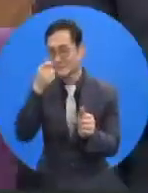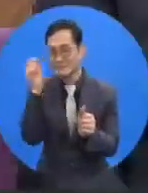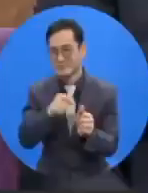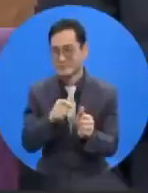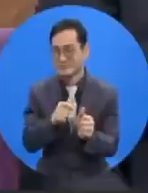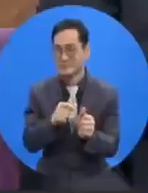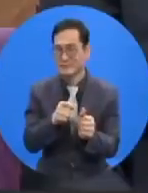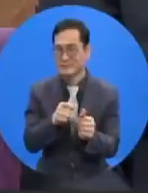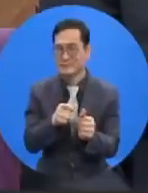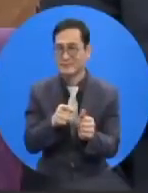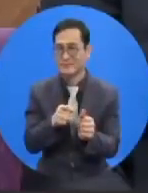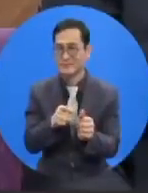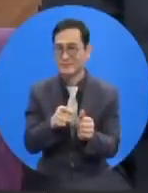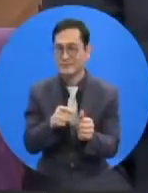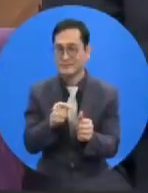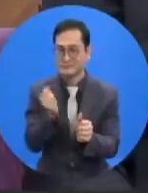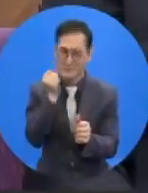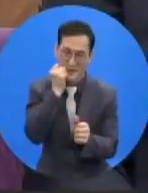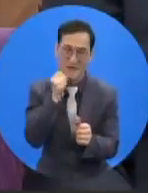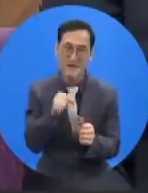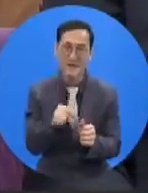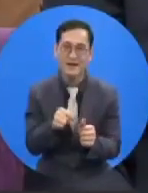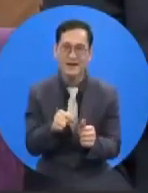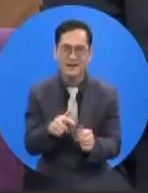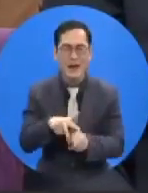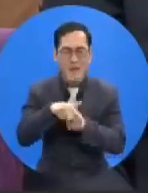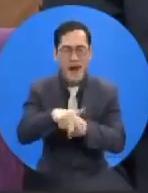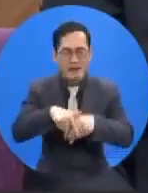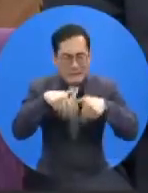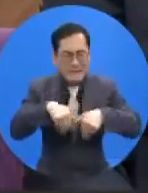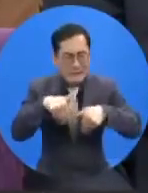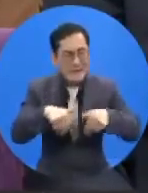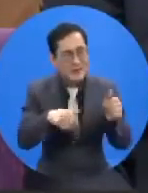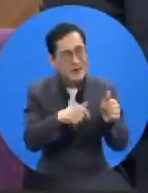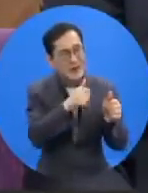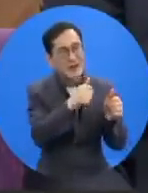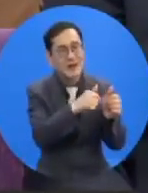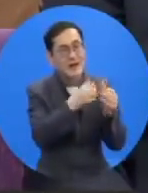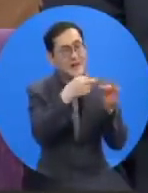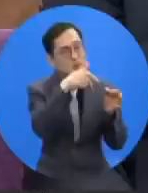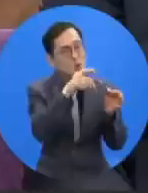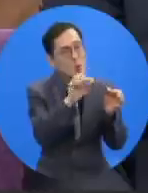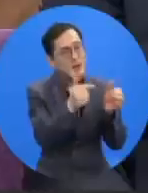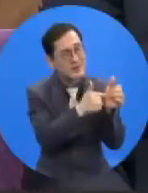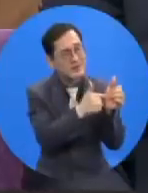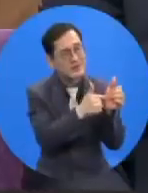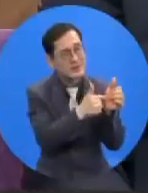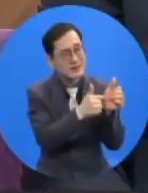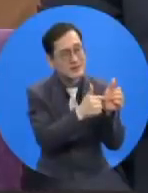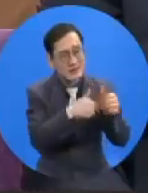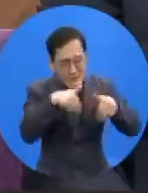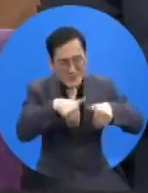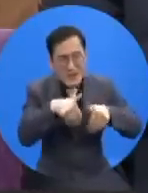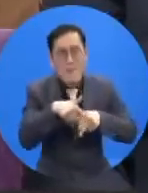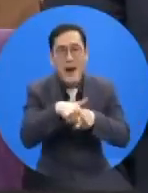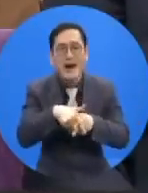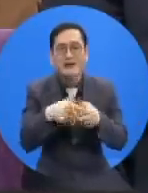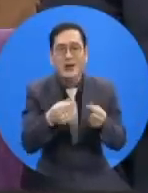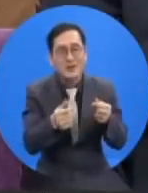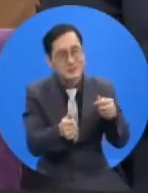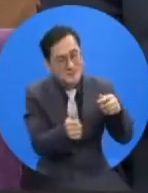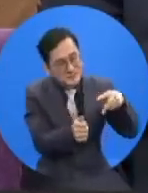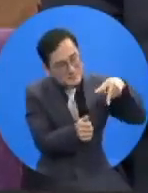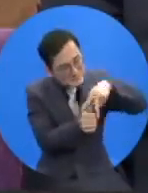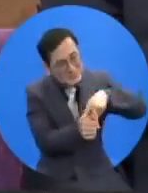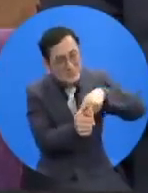말이 돼버렸잖아요. 예. 그런데 이건 좀 과한 이야기 같다는 그런 생각이 들고요. 반반이죠. 왜냐하면 누가 예. 봐도 이제 차라리